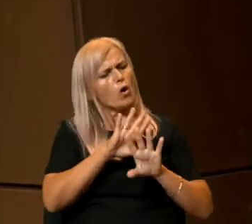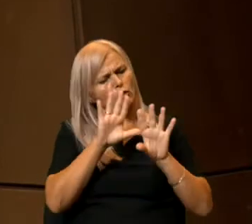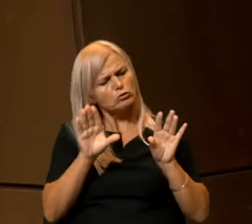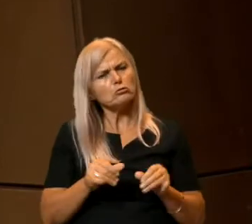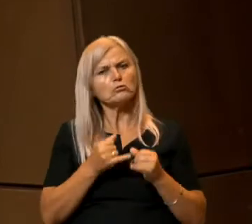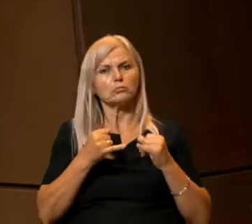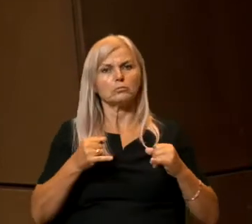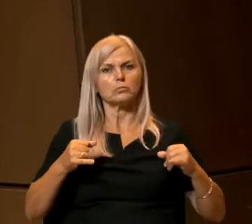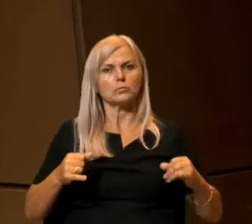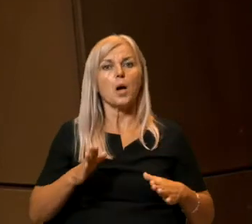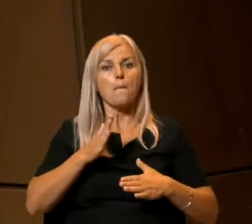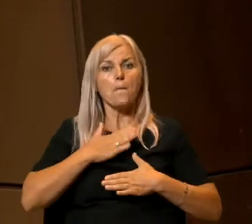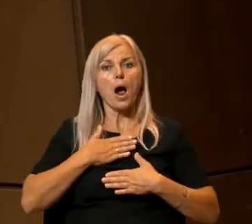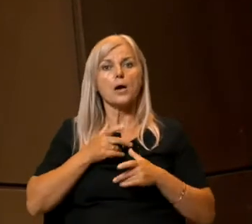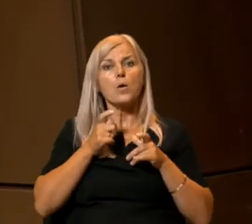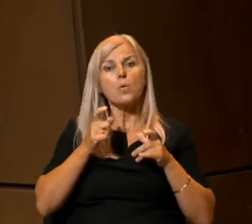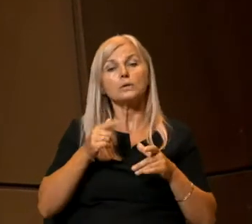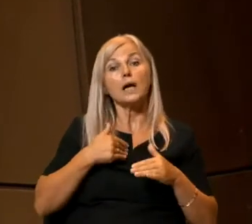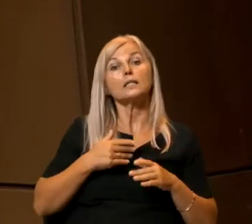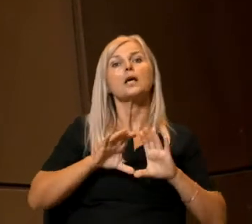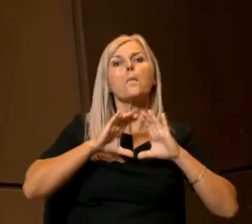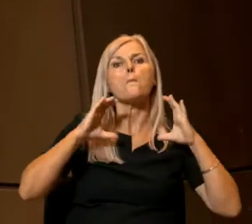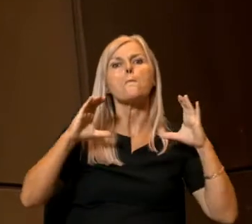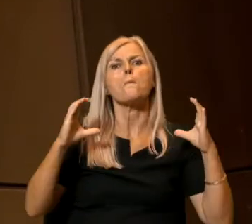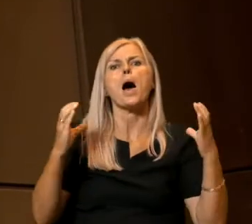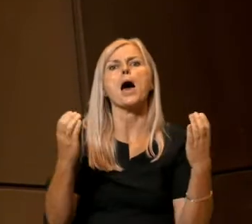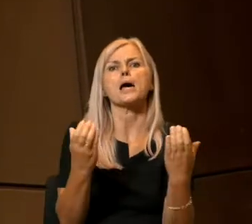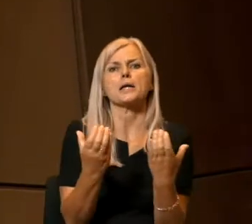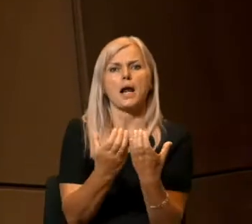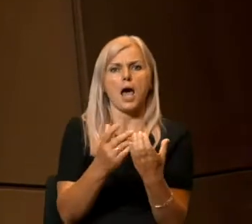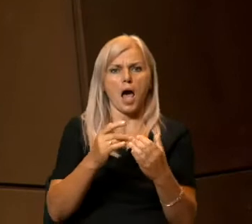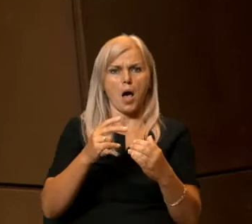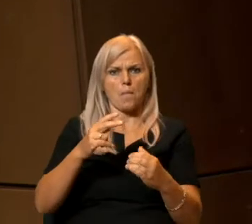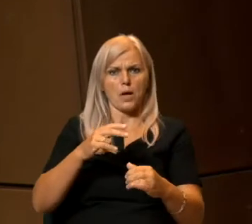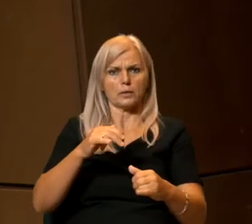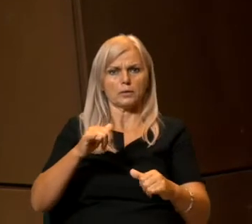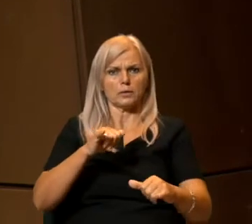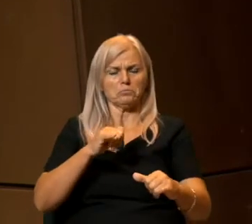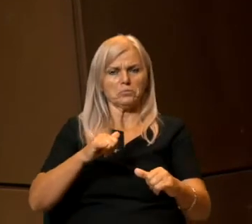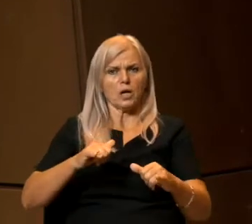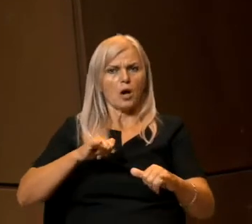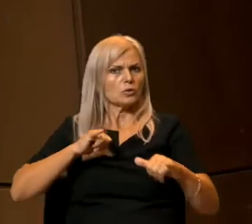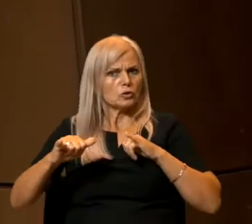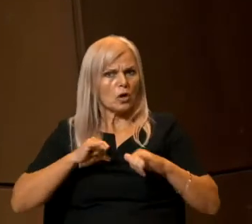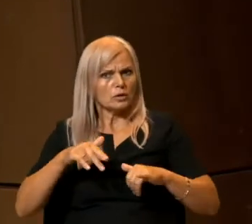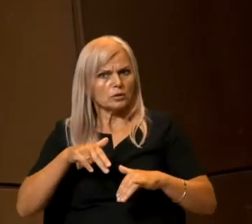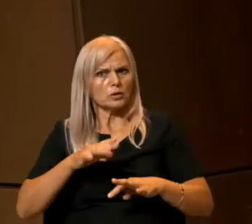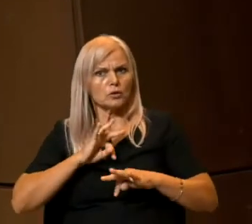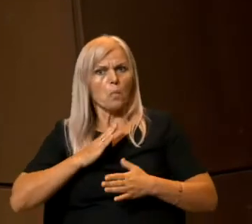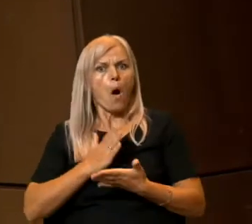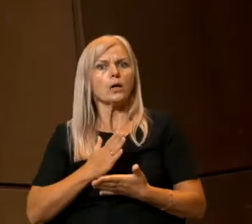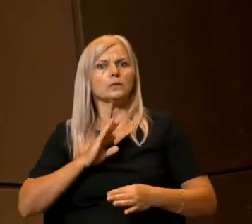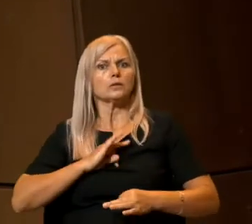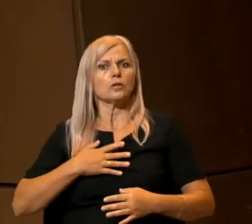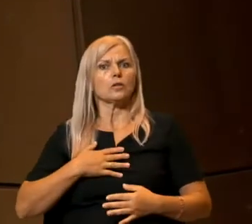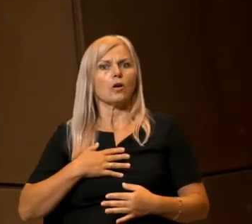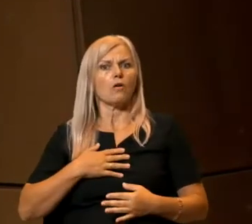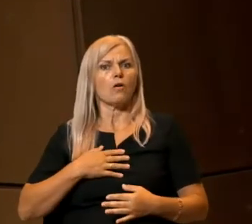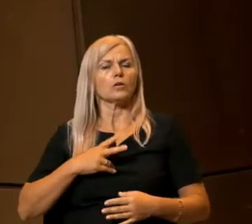ten parlament staje się moim parlamentem, nie dlatego, że reprezentuje moje interesy, ale dlatego, że